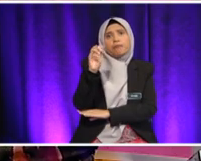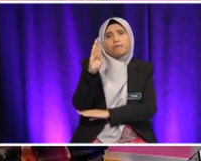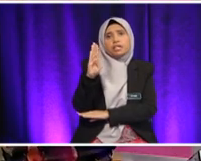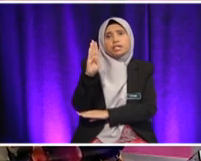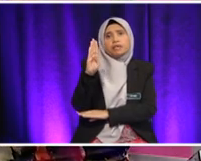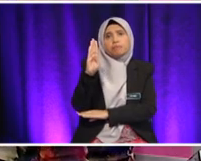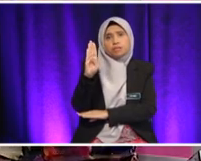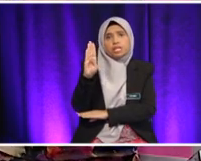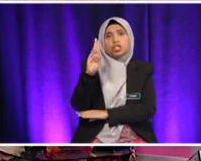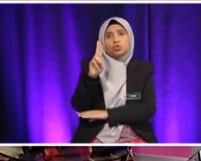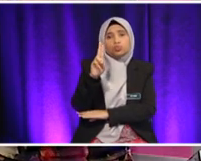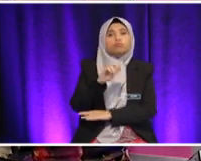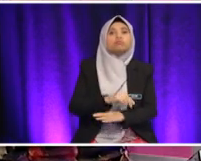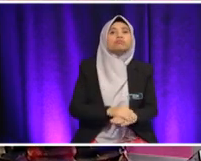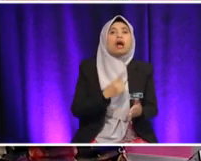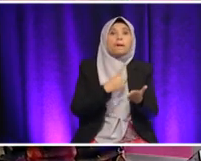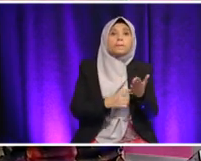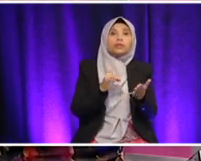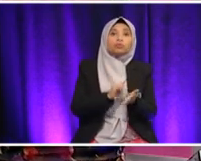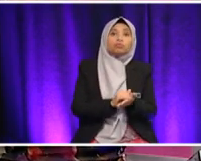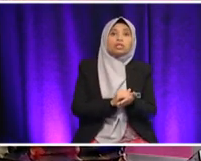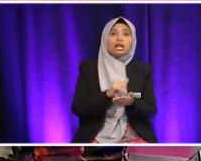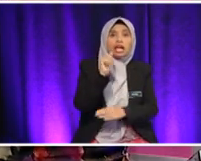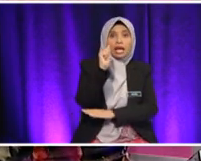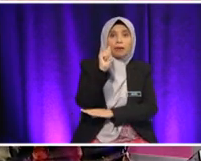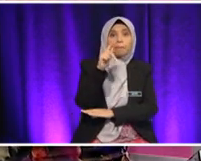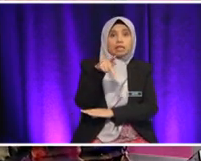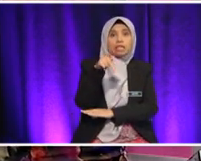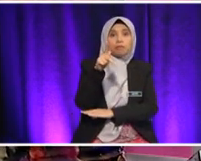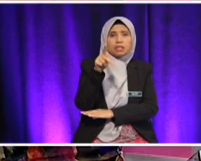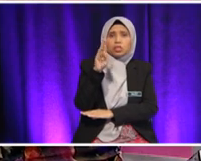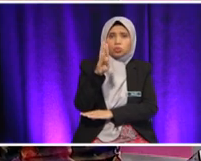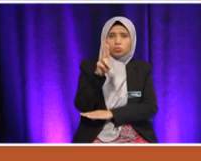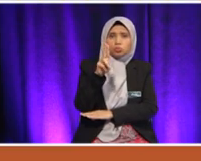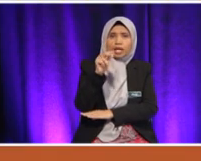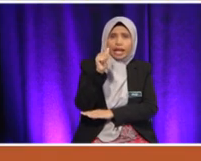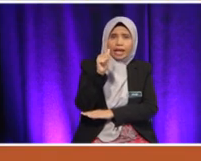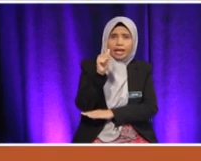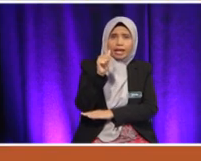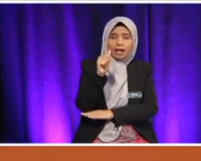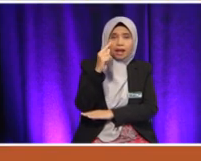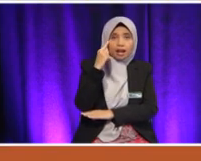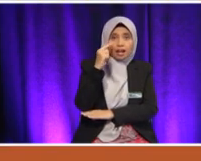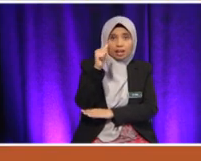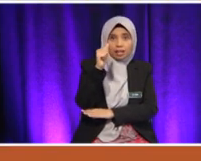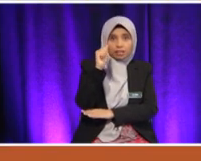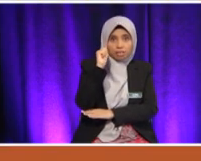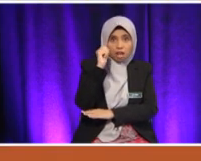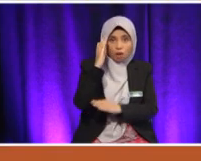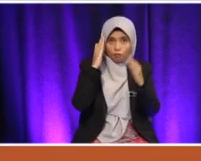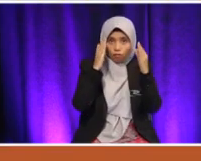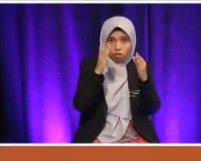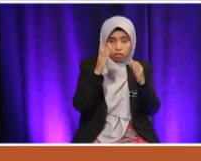if you ialah itu adalah itu bermaksud